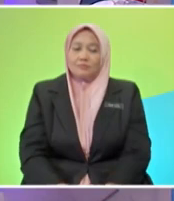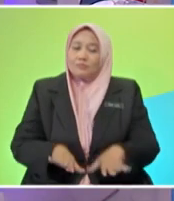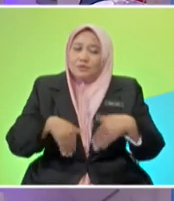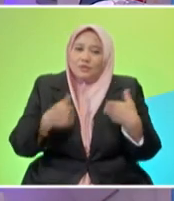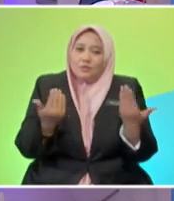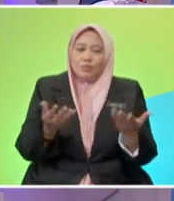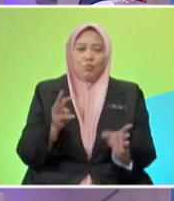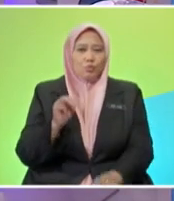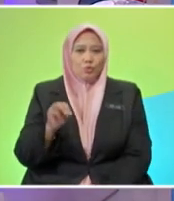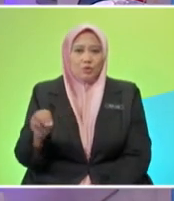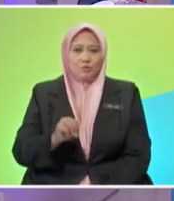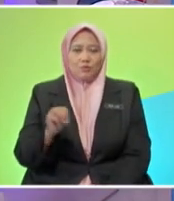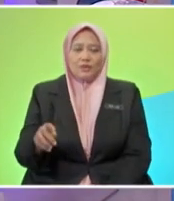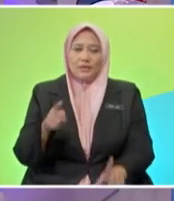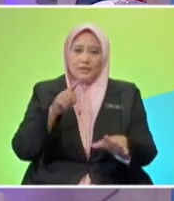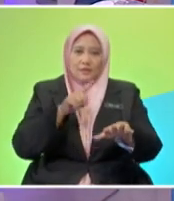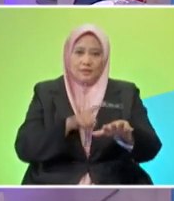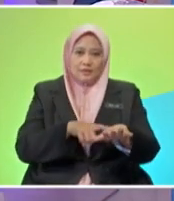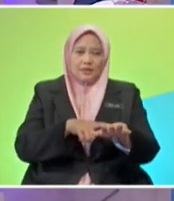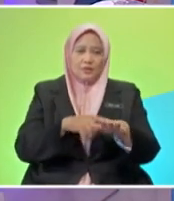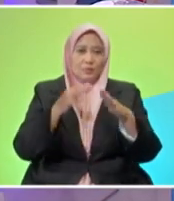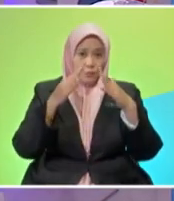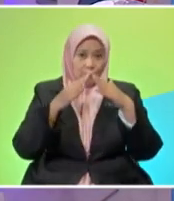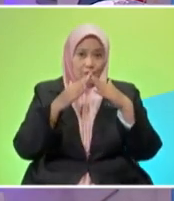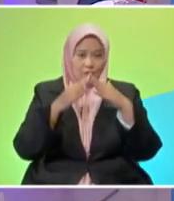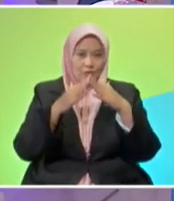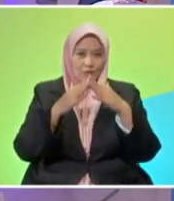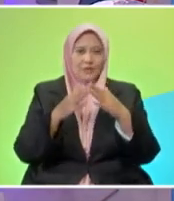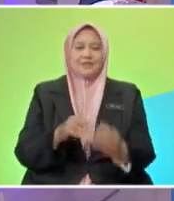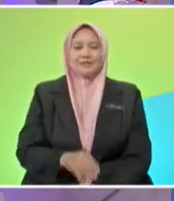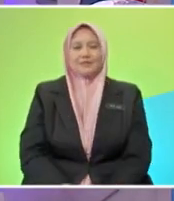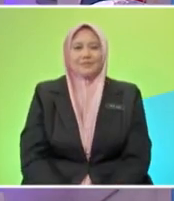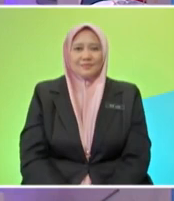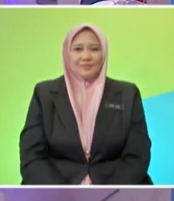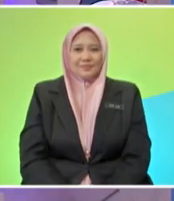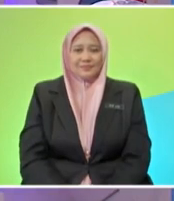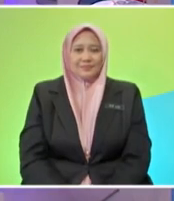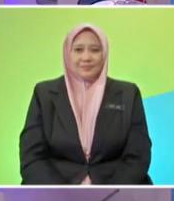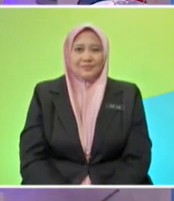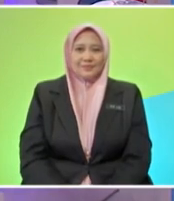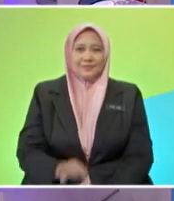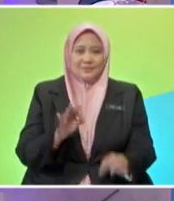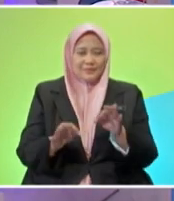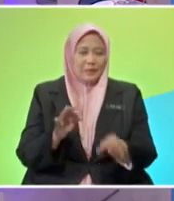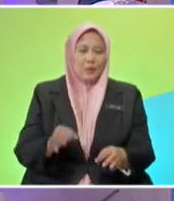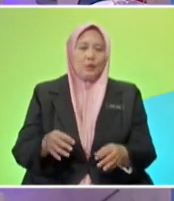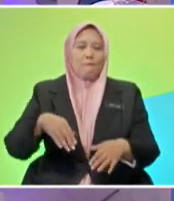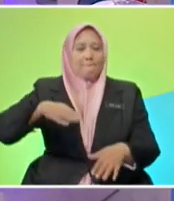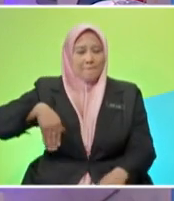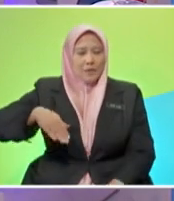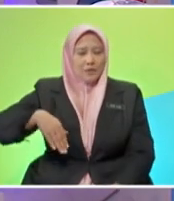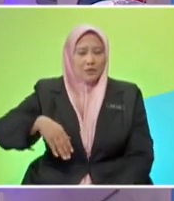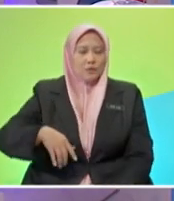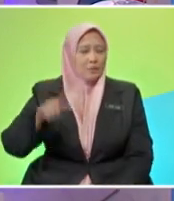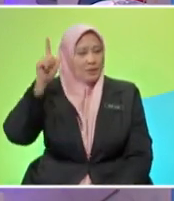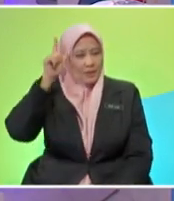berada di rumah? Adakah anda juga berjaya mendapat 5 wah seperti murid-murid dalam Google Meet? Kalau belum, kena semak sekali lagi mengapa